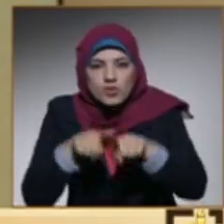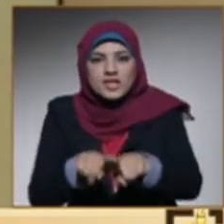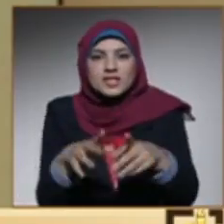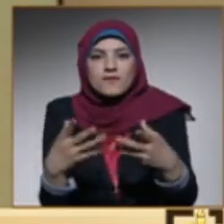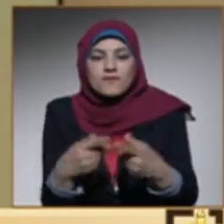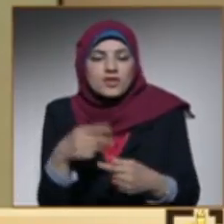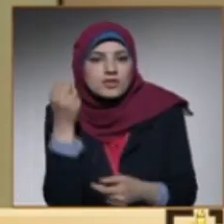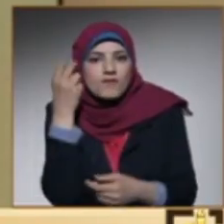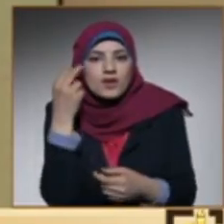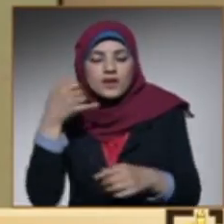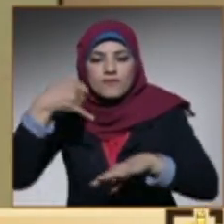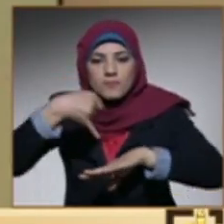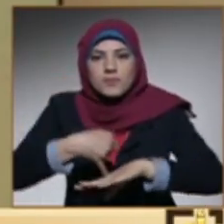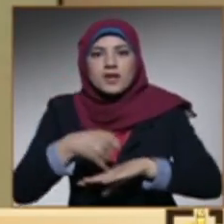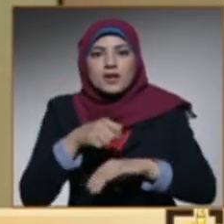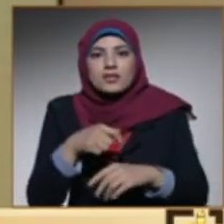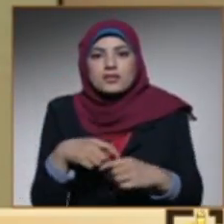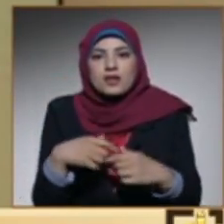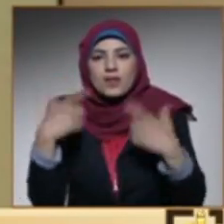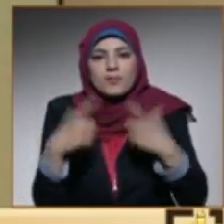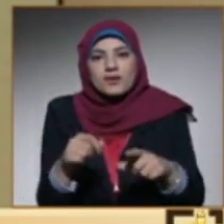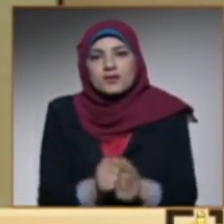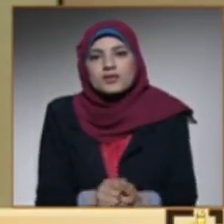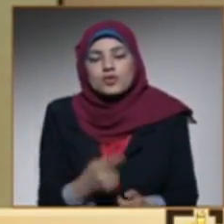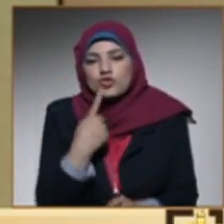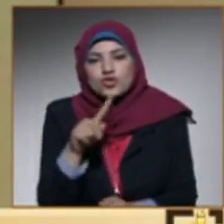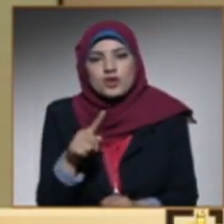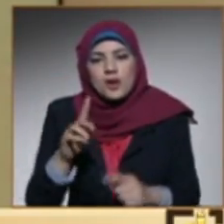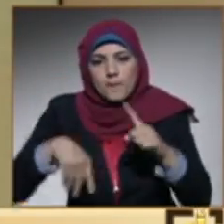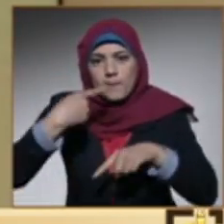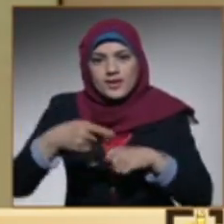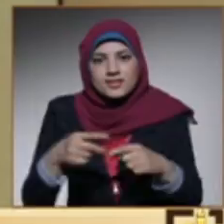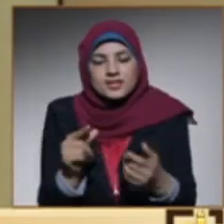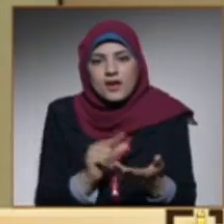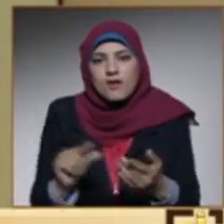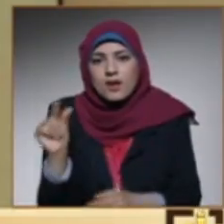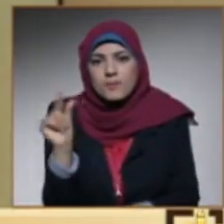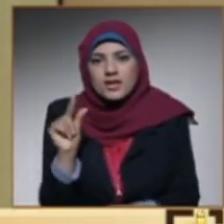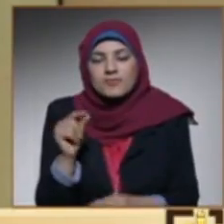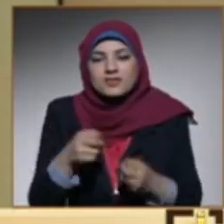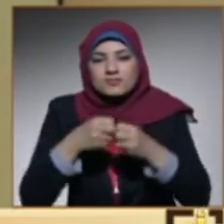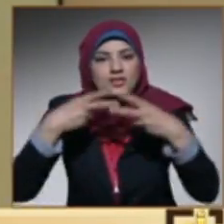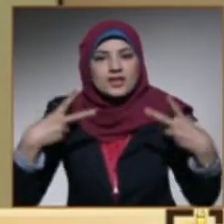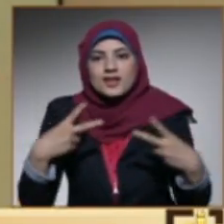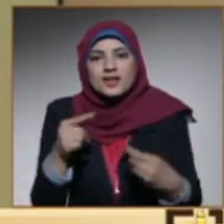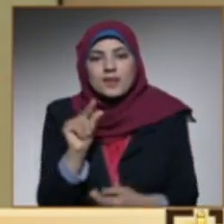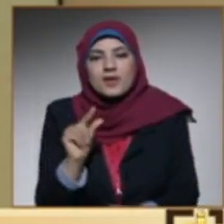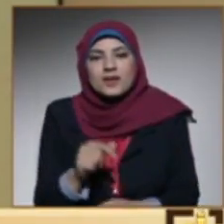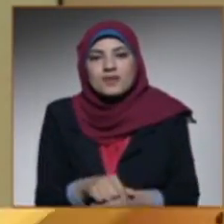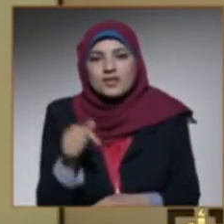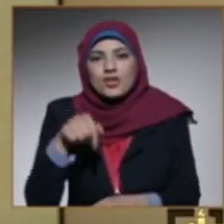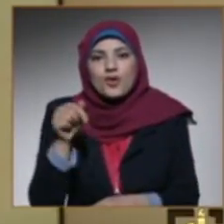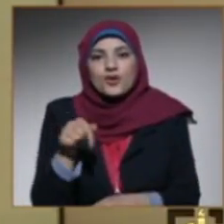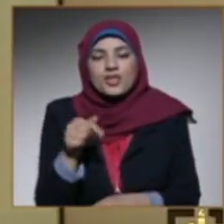وسط العاصمة. وإن شاء الله هيكون بعد هذه الفقرة هنكون بكده وصلنا لنهاية حلقتنا النهاردة